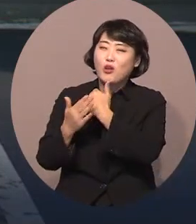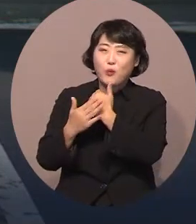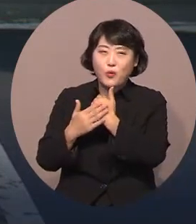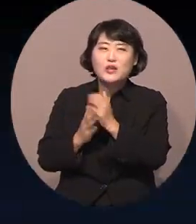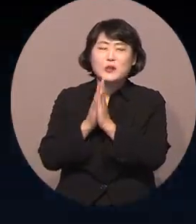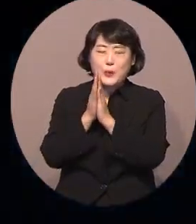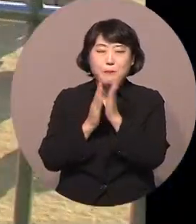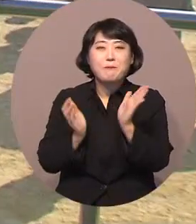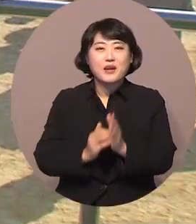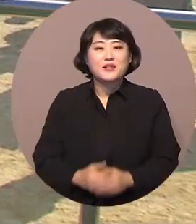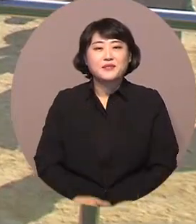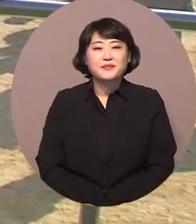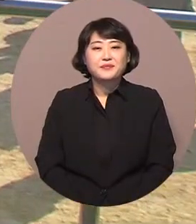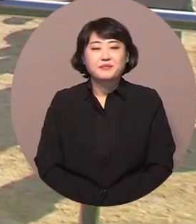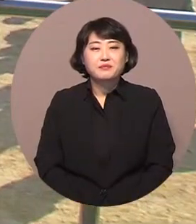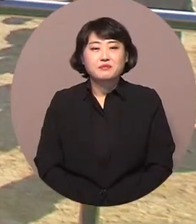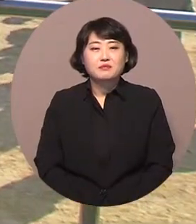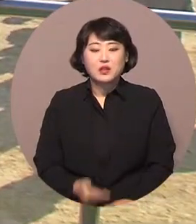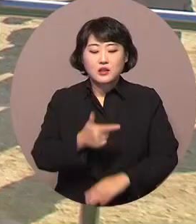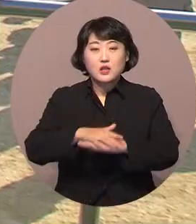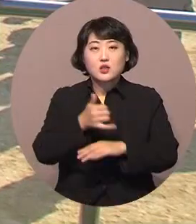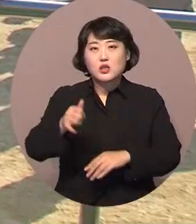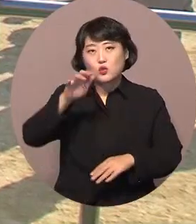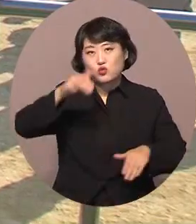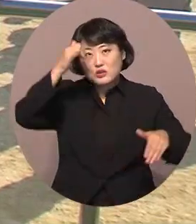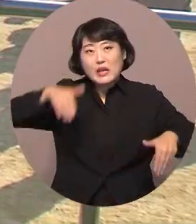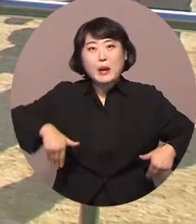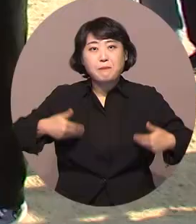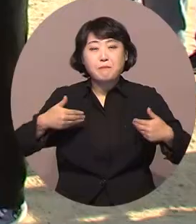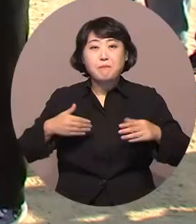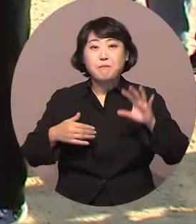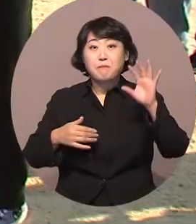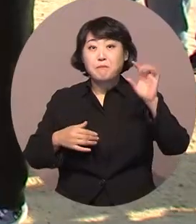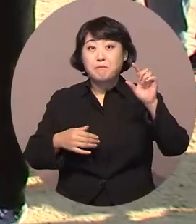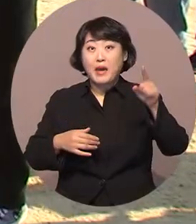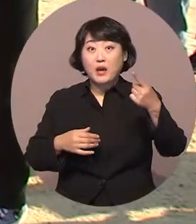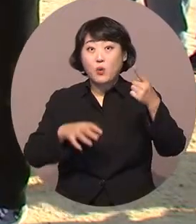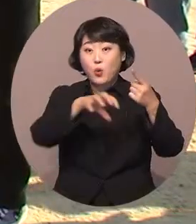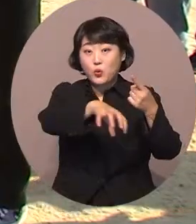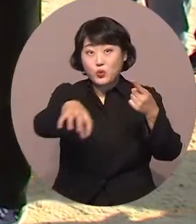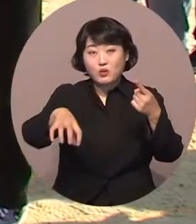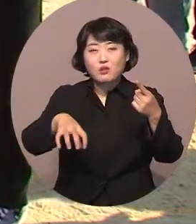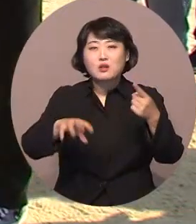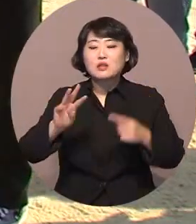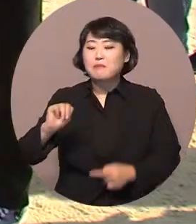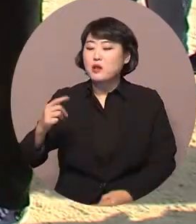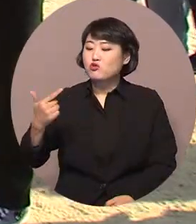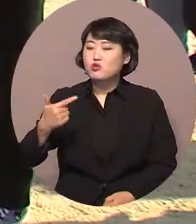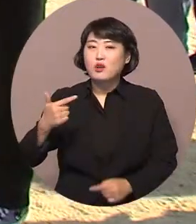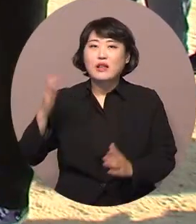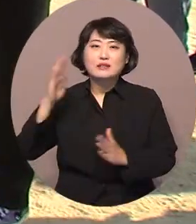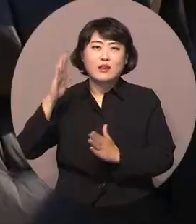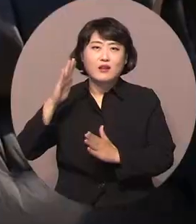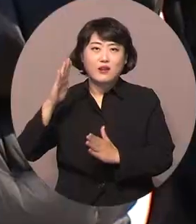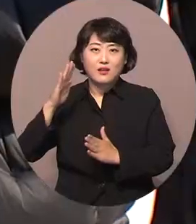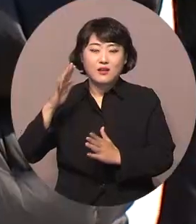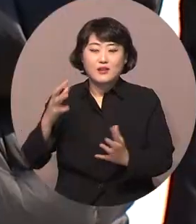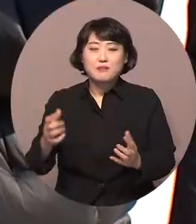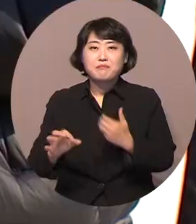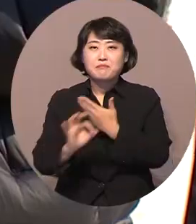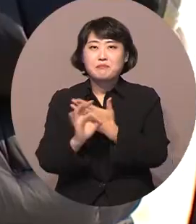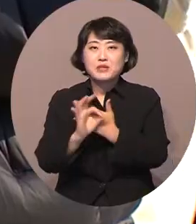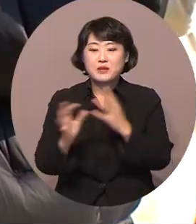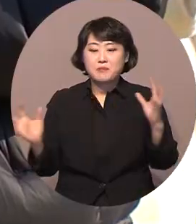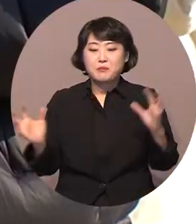기도드렸습니다. 대전과 세종, 충남 100곳의 시험장에서는 3만 6천여 명의 수험생을 대상으로 예비